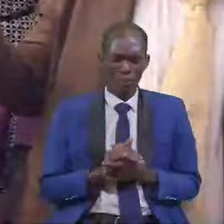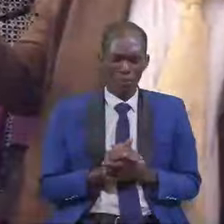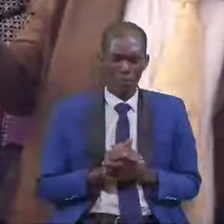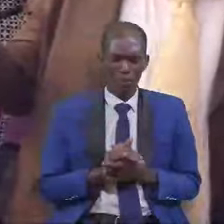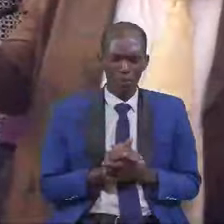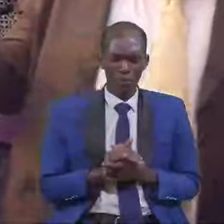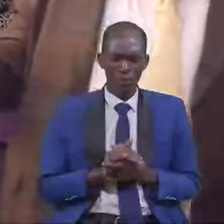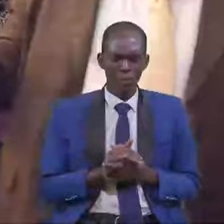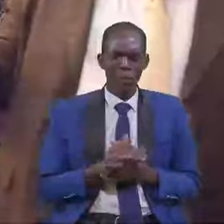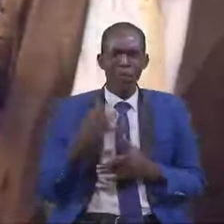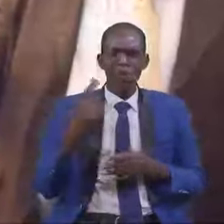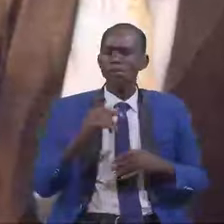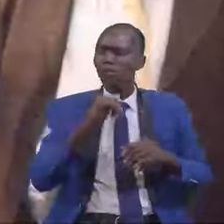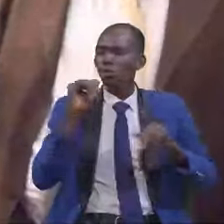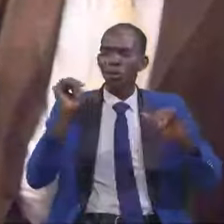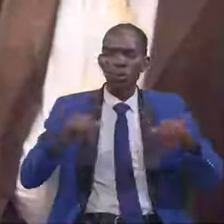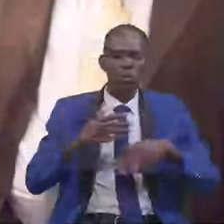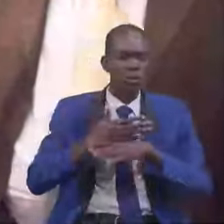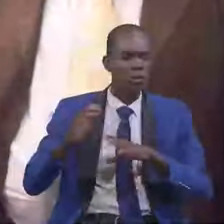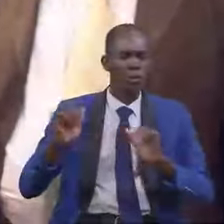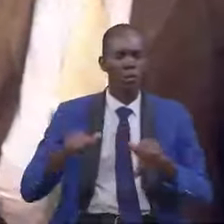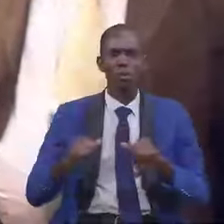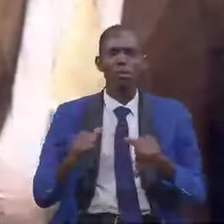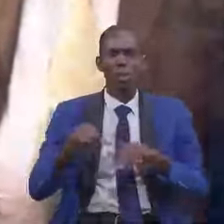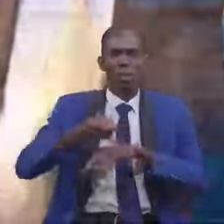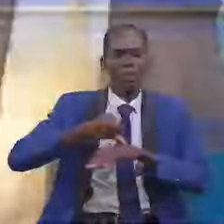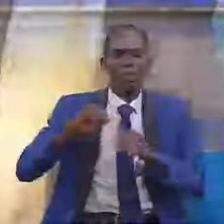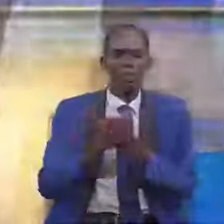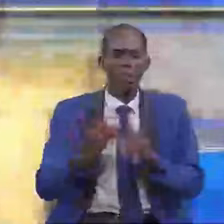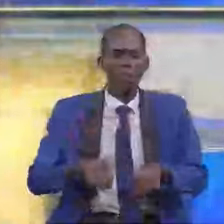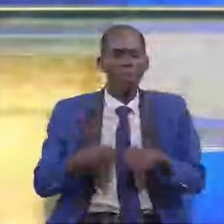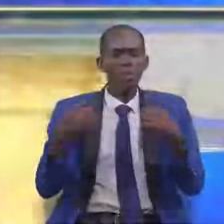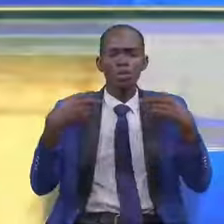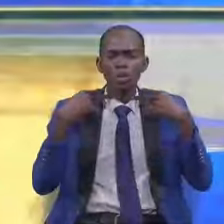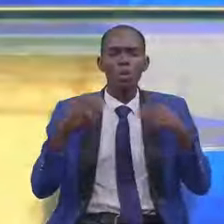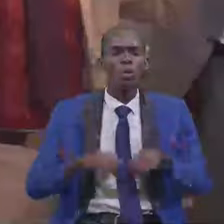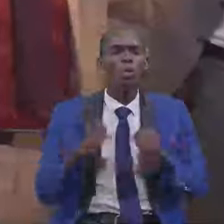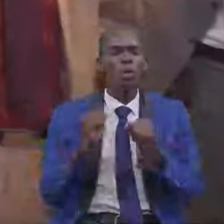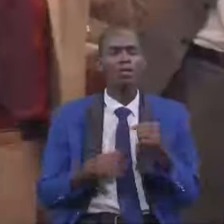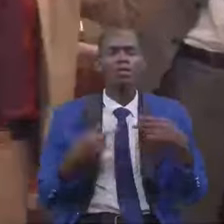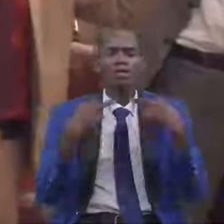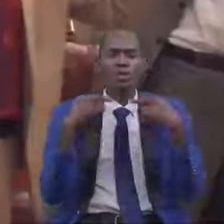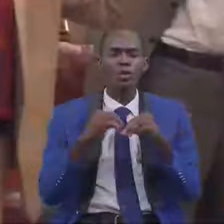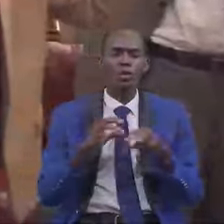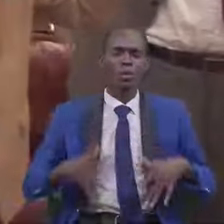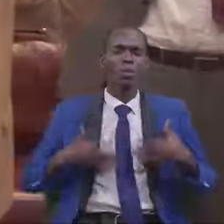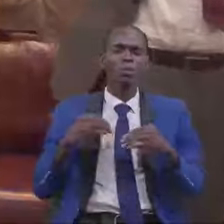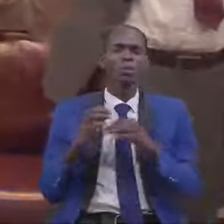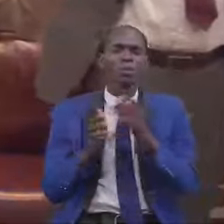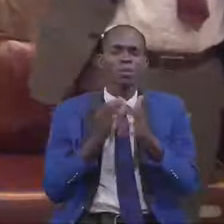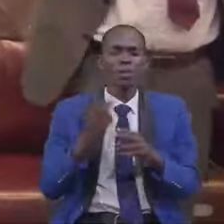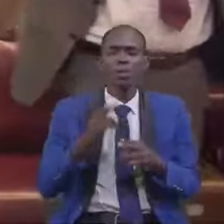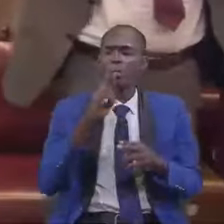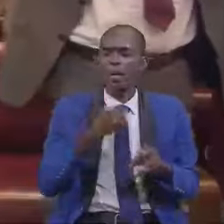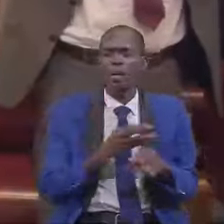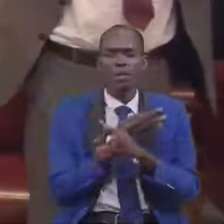L'onction irrésistible qui brise tout joug, que cela brise tout joug dans votre vie. Vous êtes affranchi. Vous